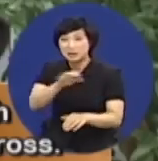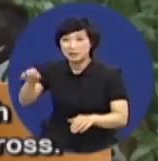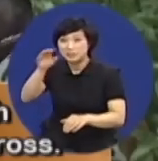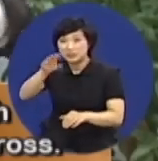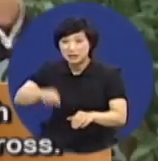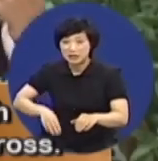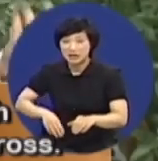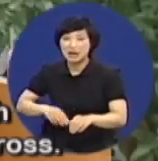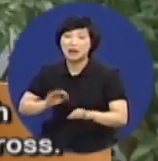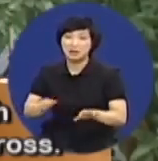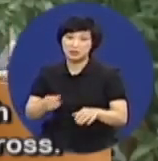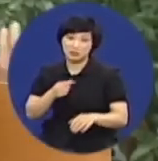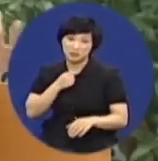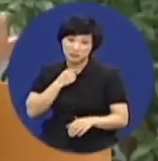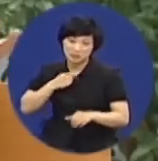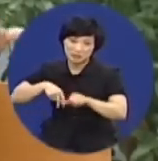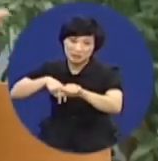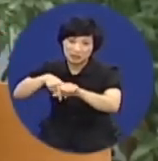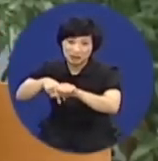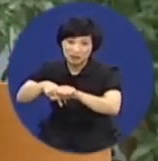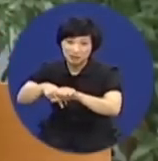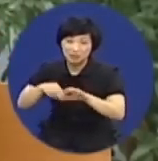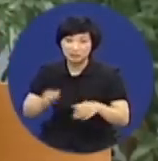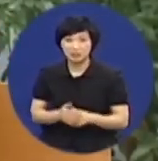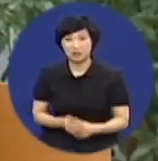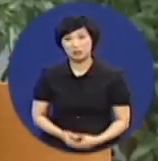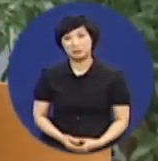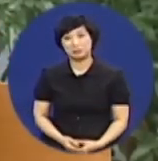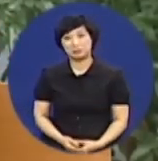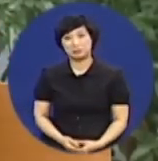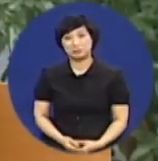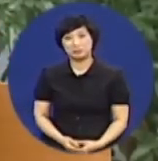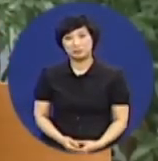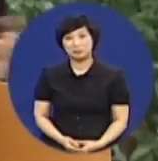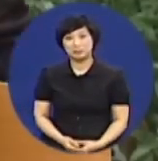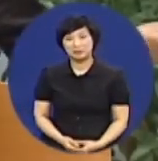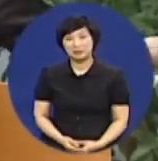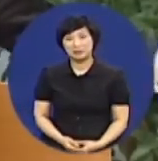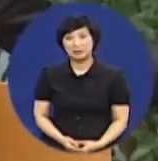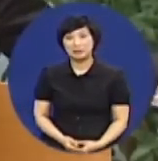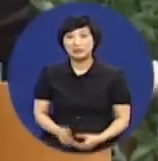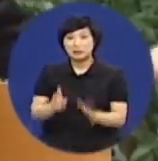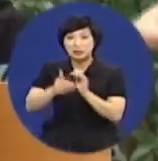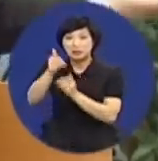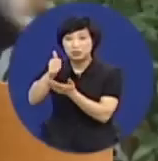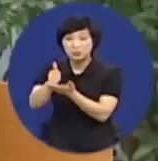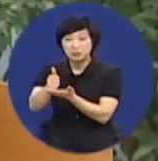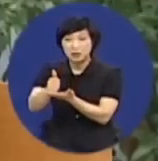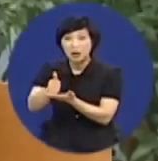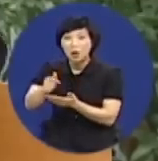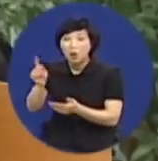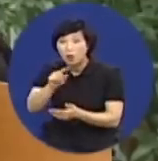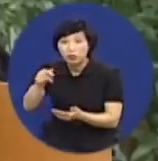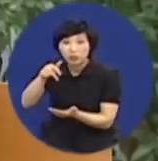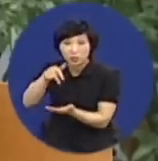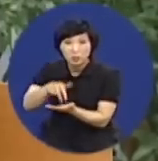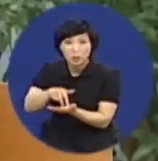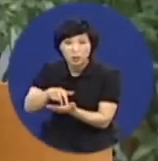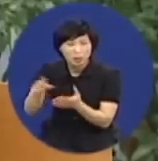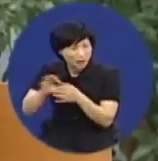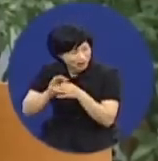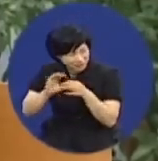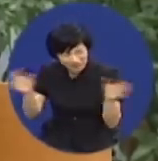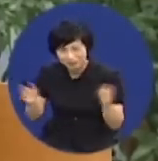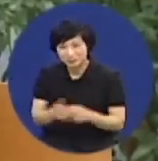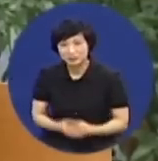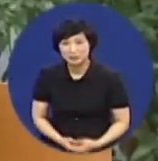自ら十字架を選び、行き通った兵士のように自分の都合も自分の立